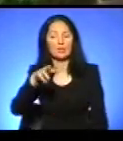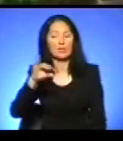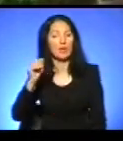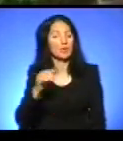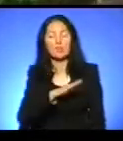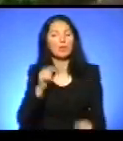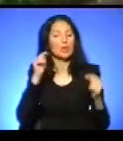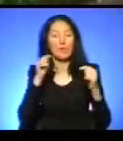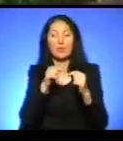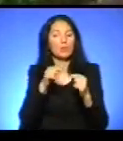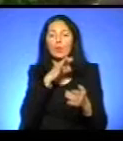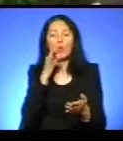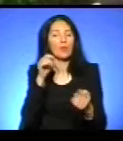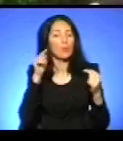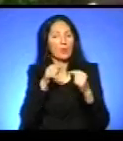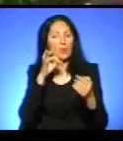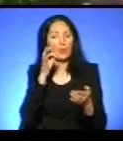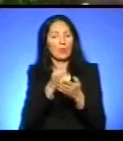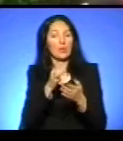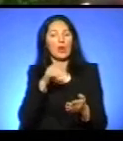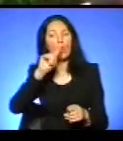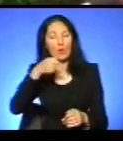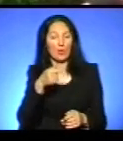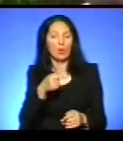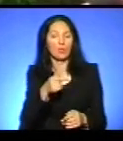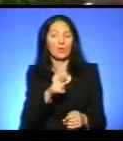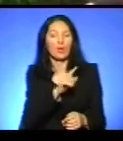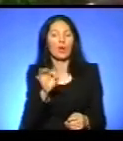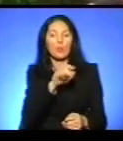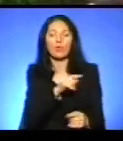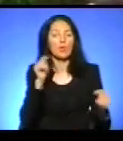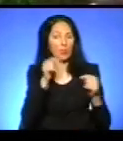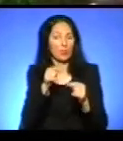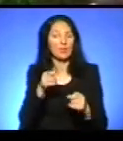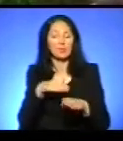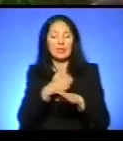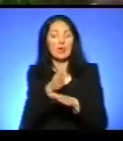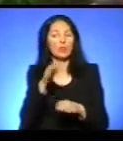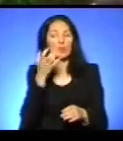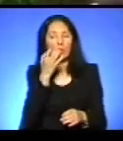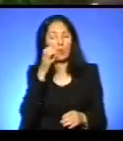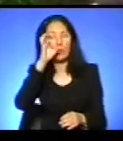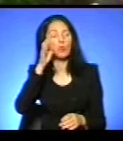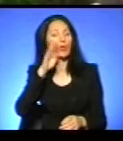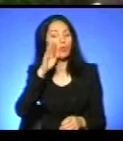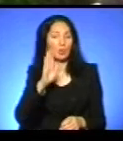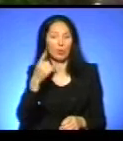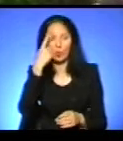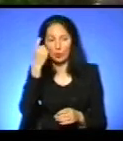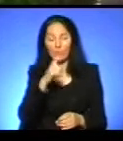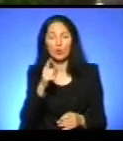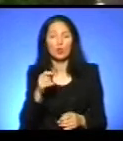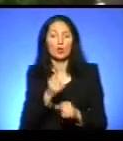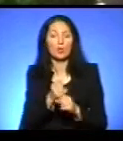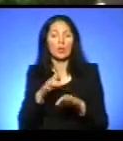мікробіологічними показниками. Про невідповідність якості питної води було проінформовано орган місцевого самоврядування щодо вжиття заходів щодо